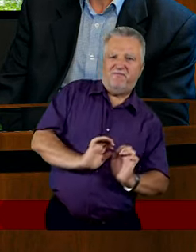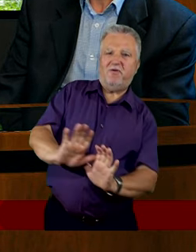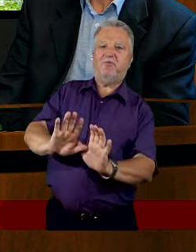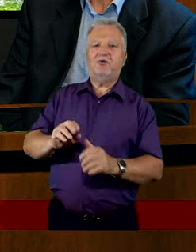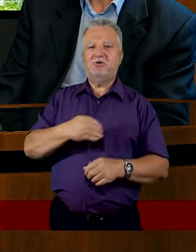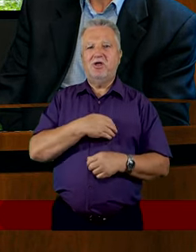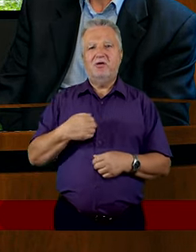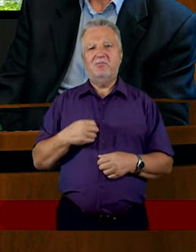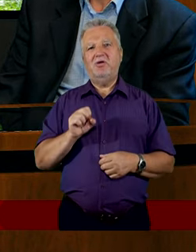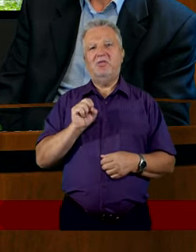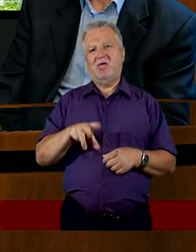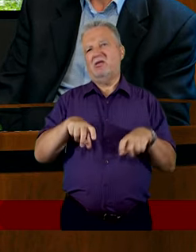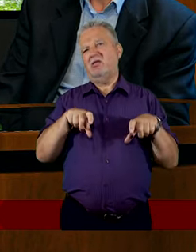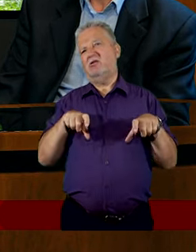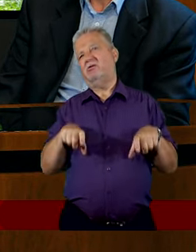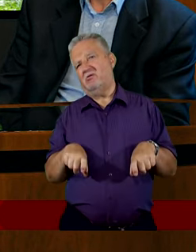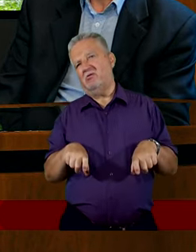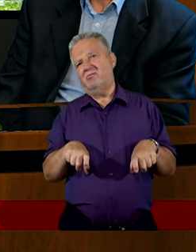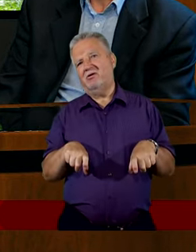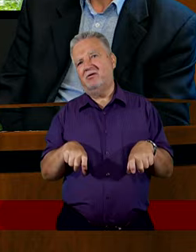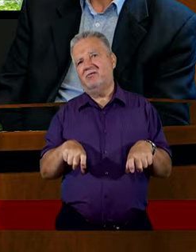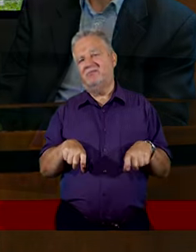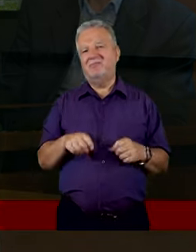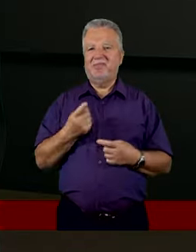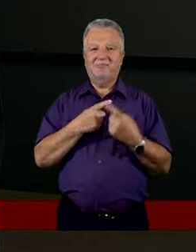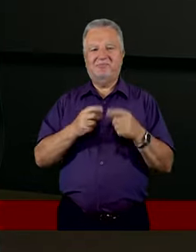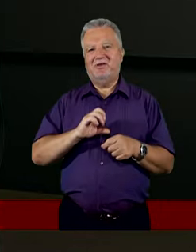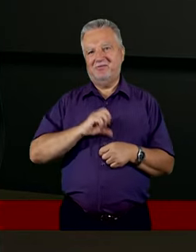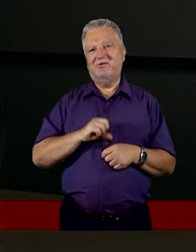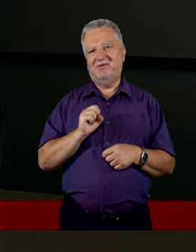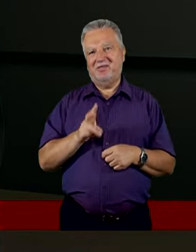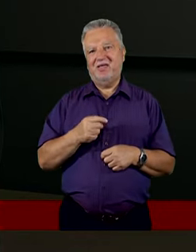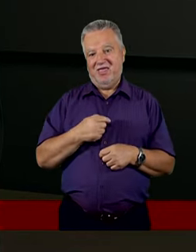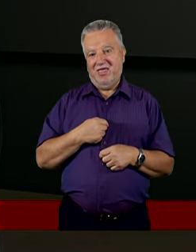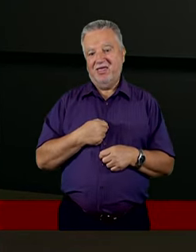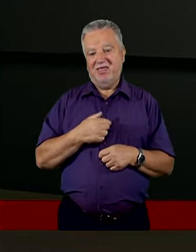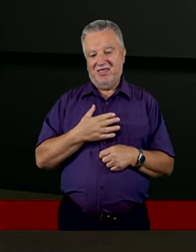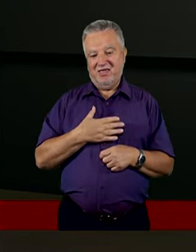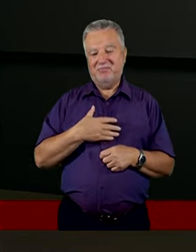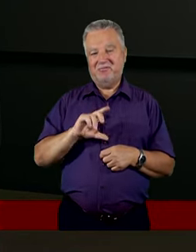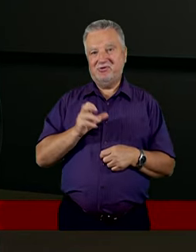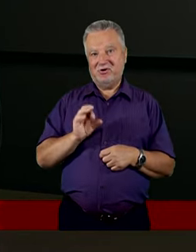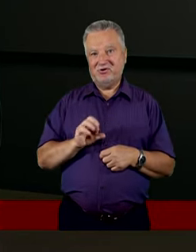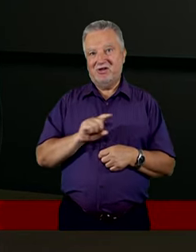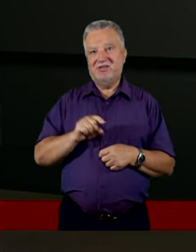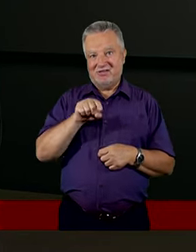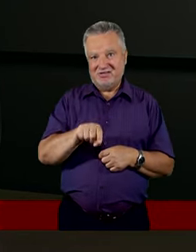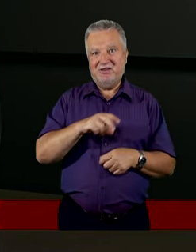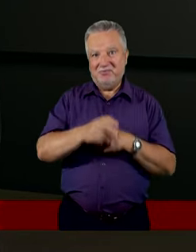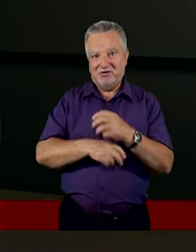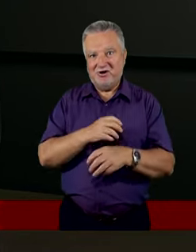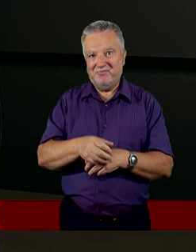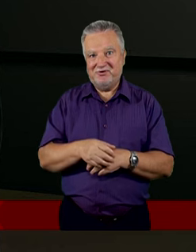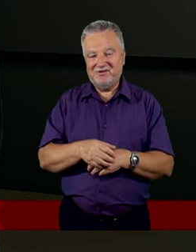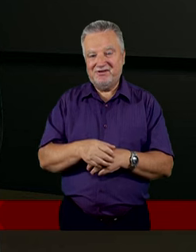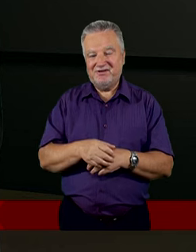bo wiesz, my tacy zasiedziali jesteśmy. Pomyślałem sobie, no tak, to ja mam coś z nimi zrobić.